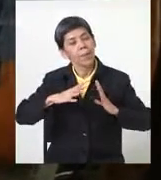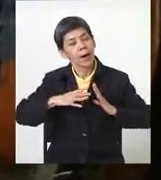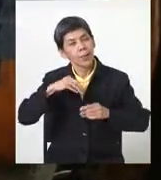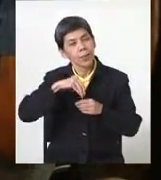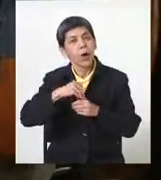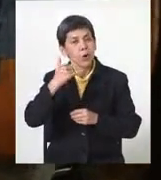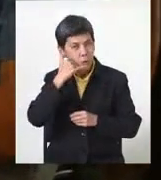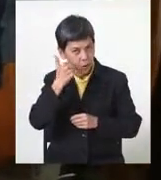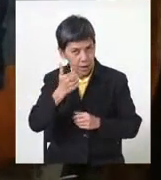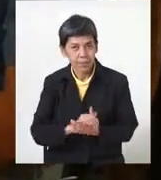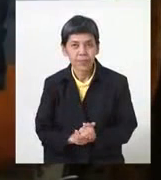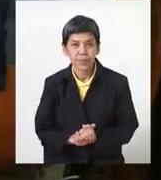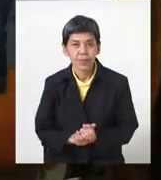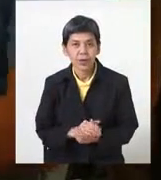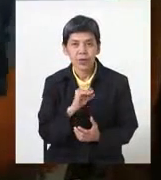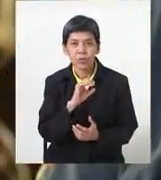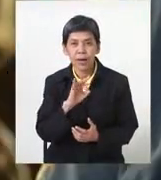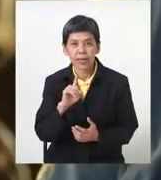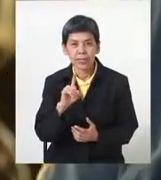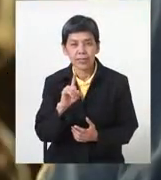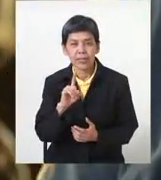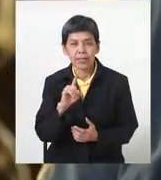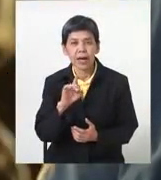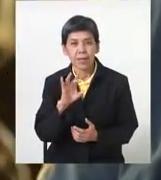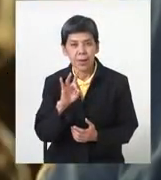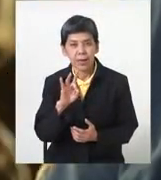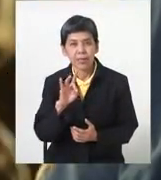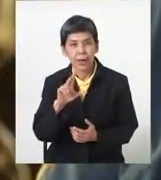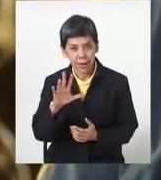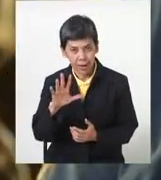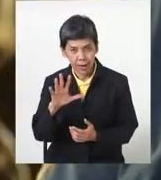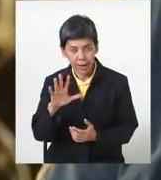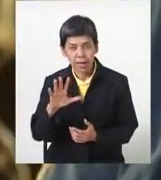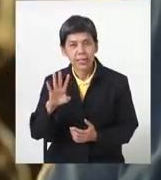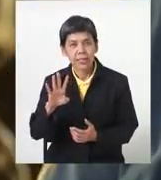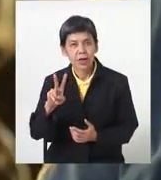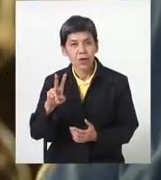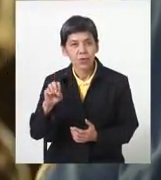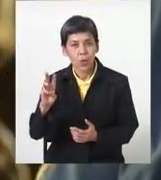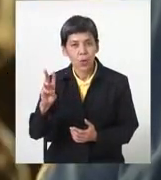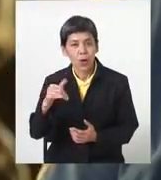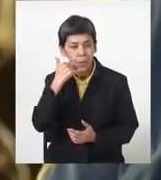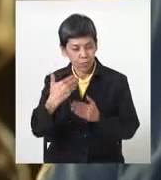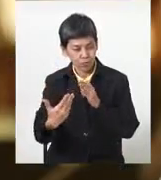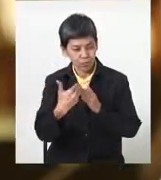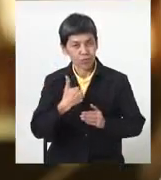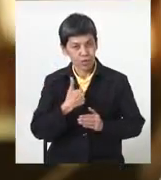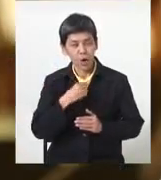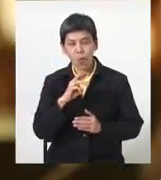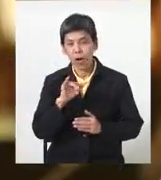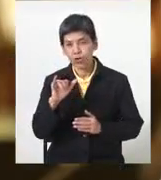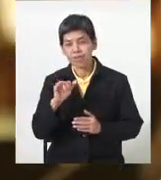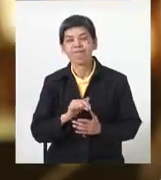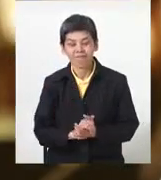รีสอร์ทนะฮะเบอร์โทรศัพท์ติดต่อก็081835 4206ติดต่อ